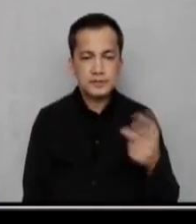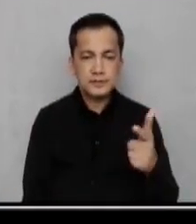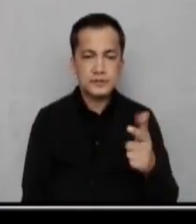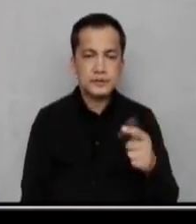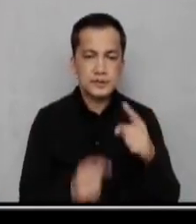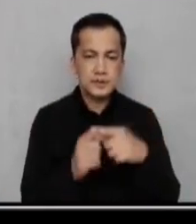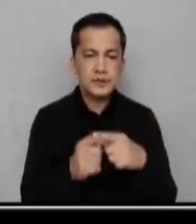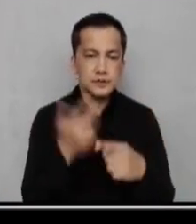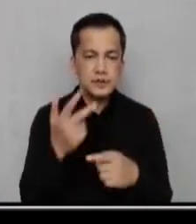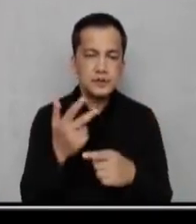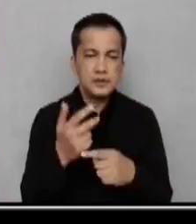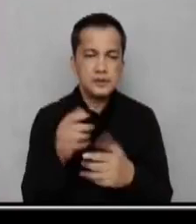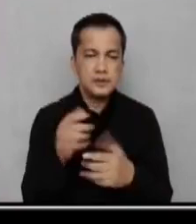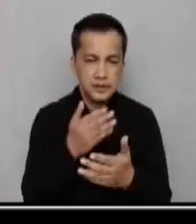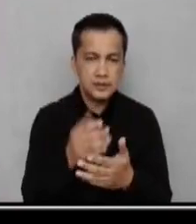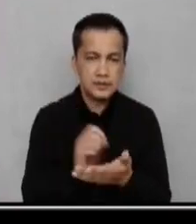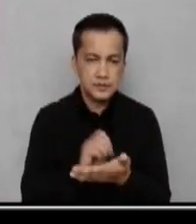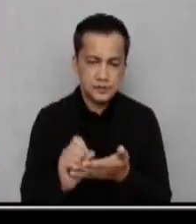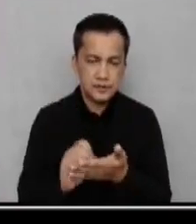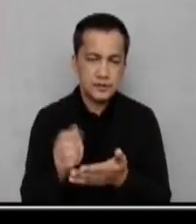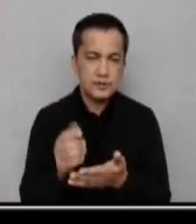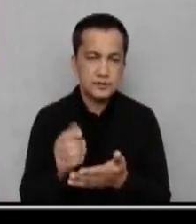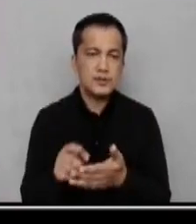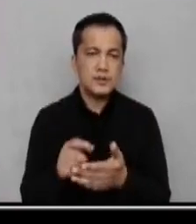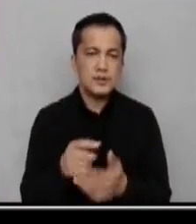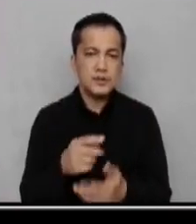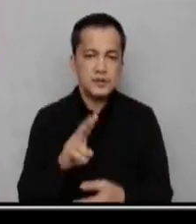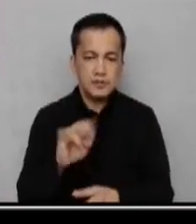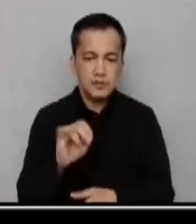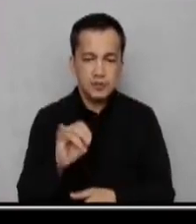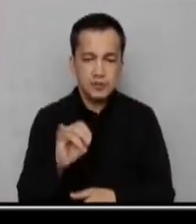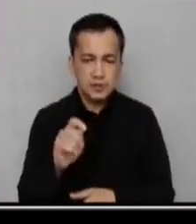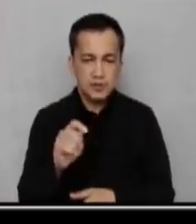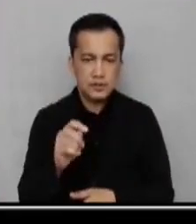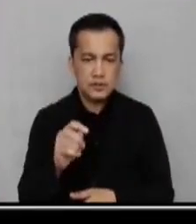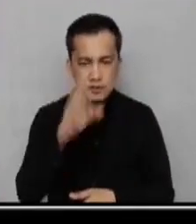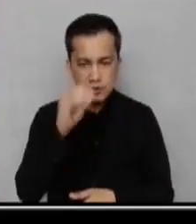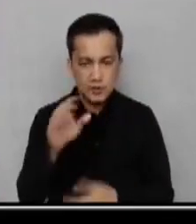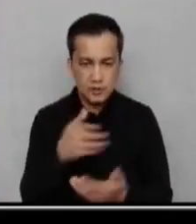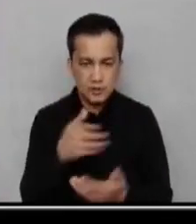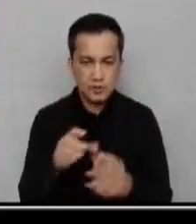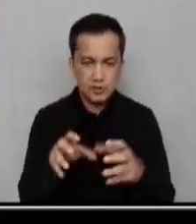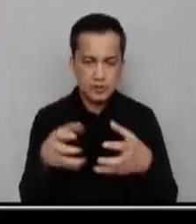singer-songwriter at siya rin ang main vocalist sa boy band group na Bigbang.